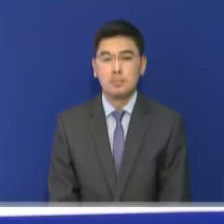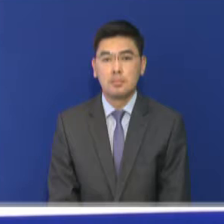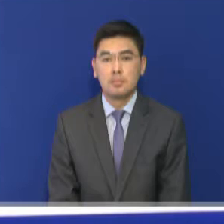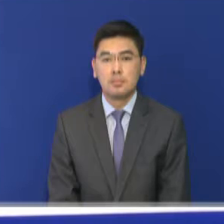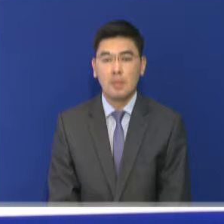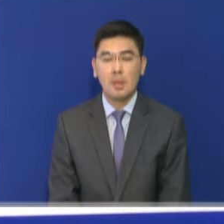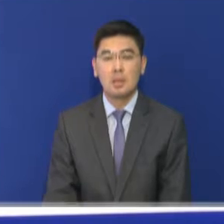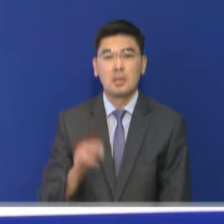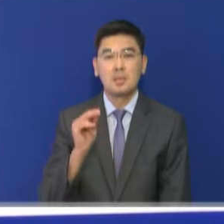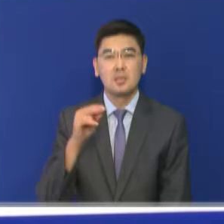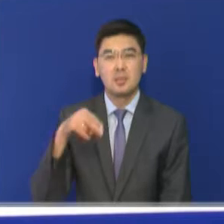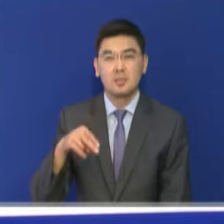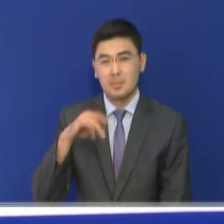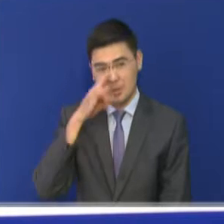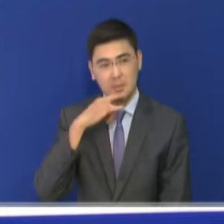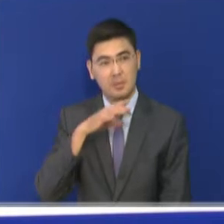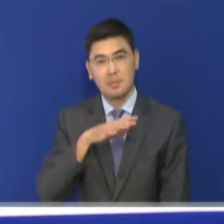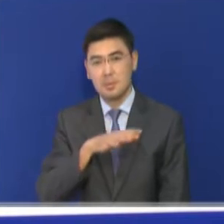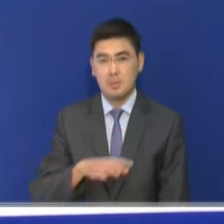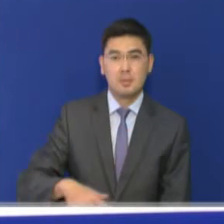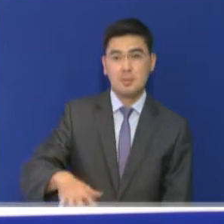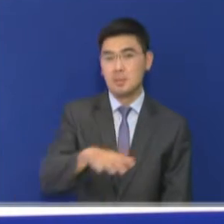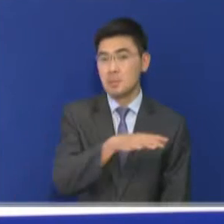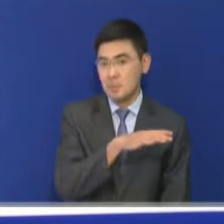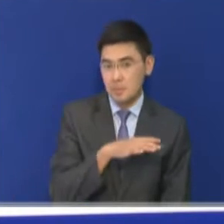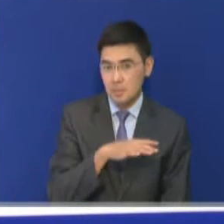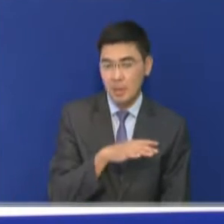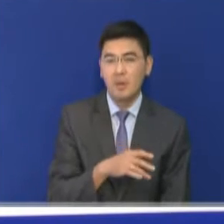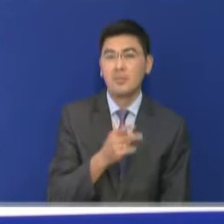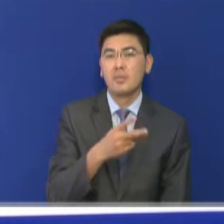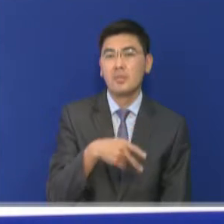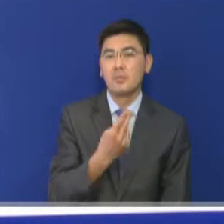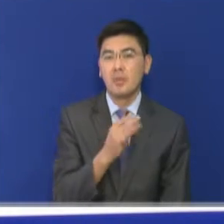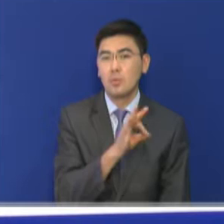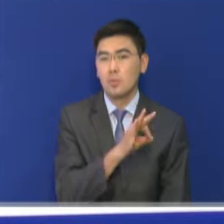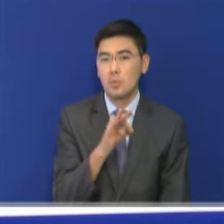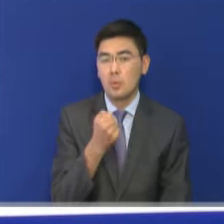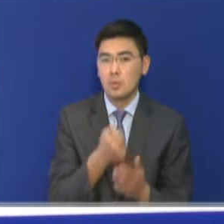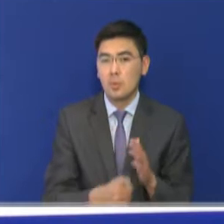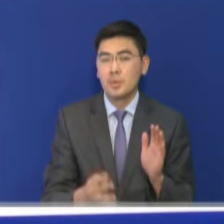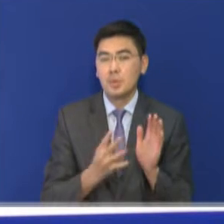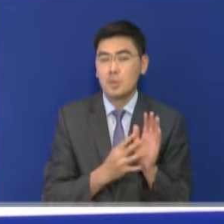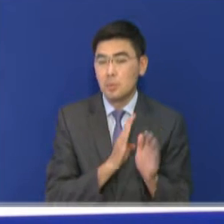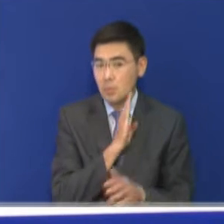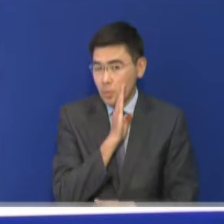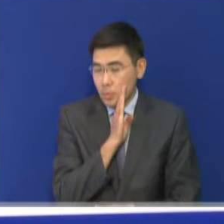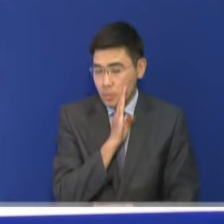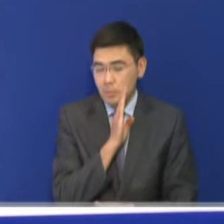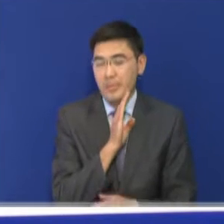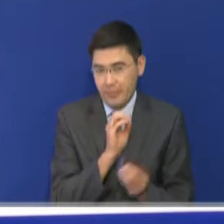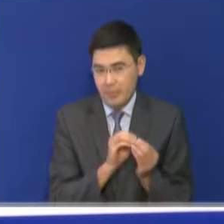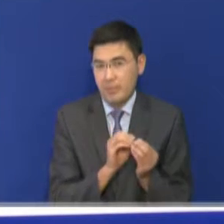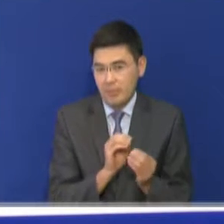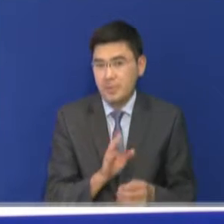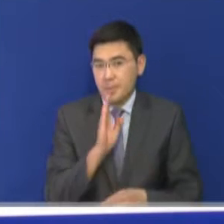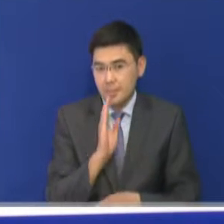Время режима тишины в Казахстане изменится. Теперь он будет действовать с 22:00 до 9 часов утра. На пленарном заседании